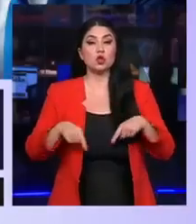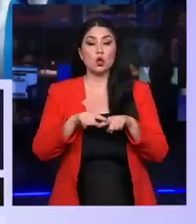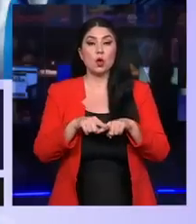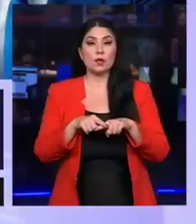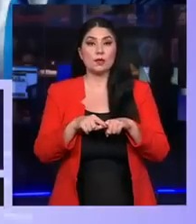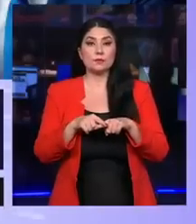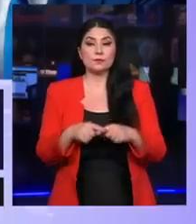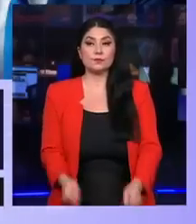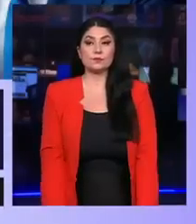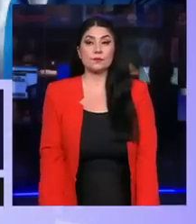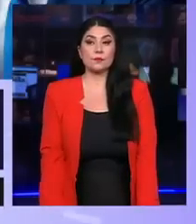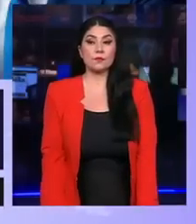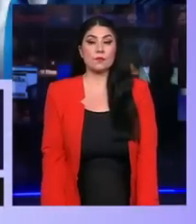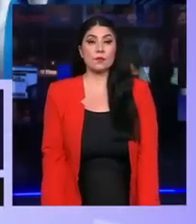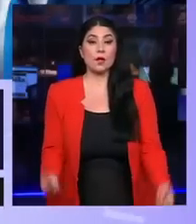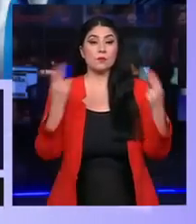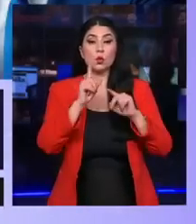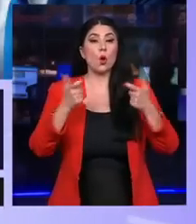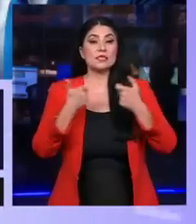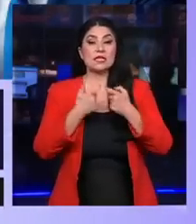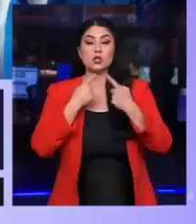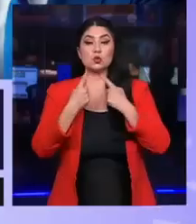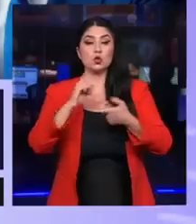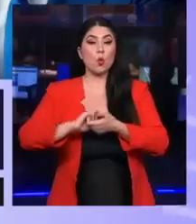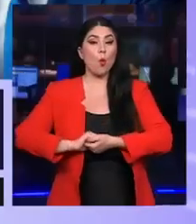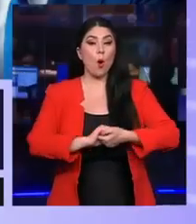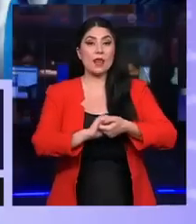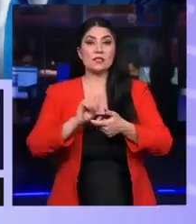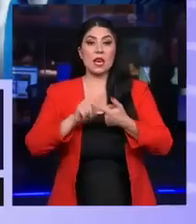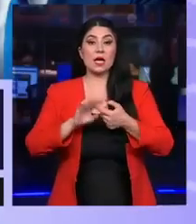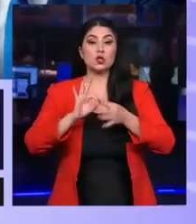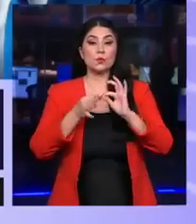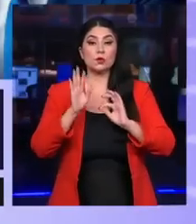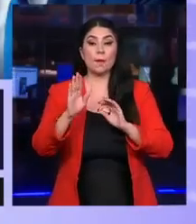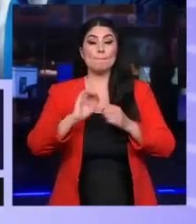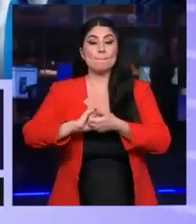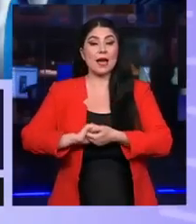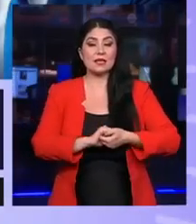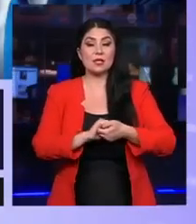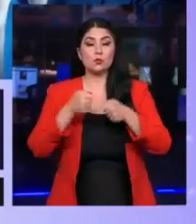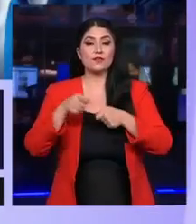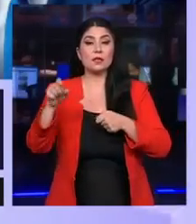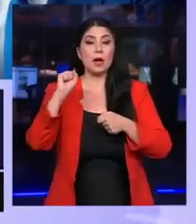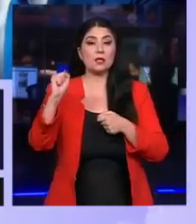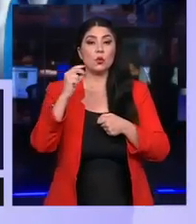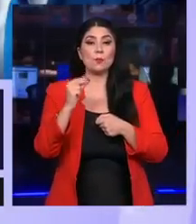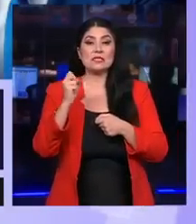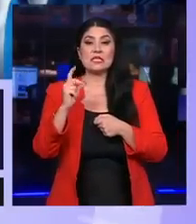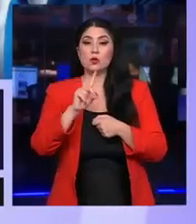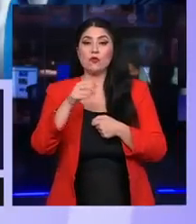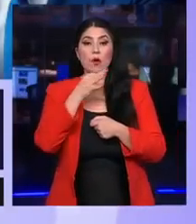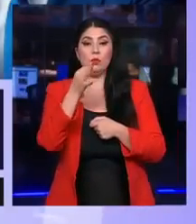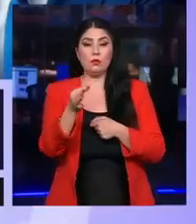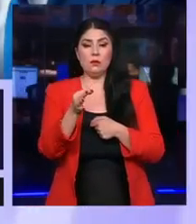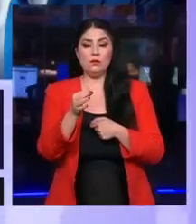planul. Înțelegem așadar că nu au existat discuții în coaliție pe această temă. Partenerii dumneavoastră din Partidul Social Democrat nu v-au